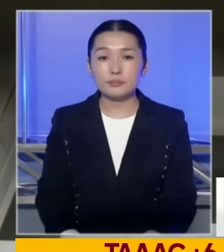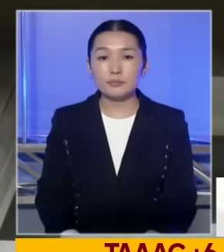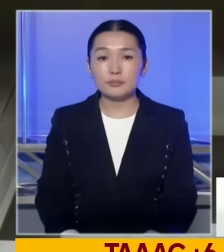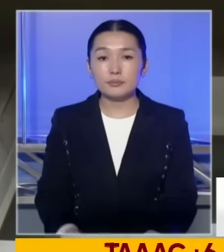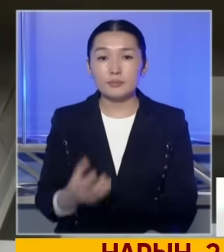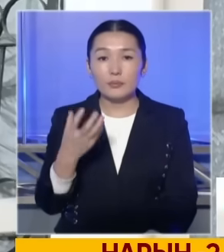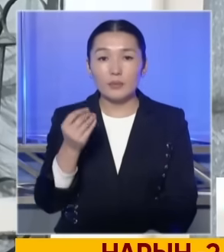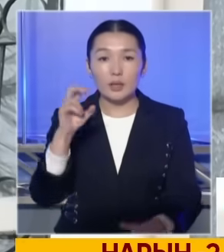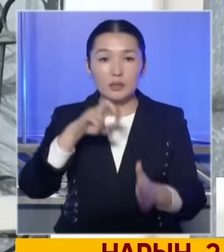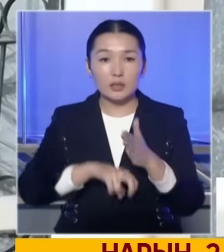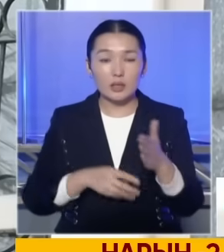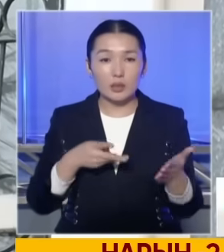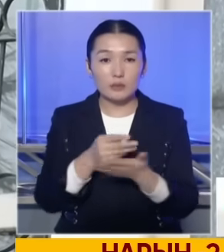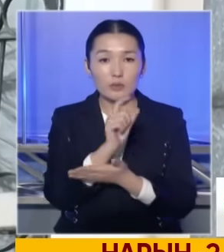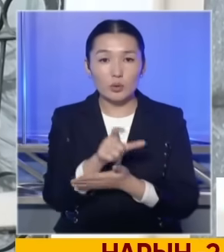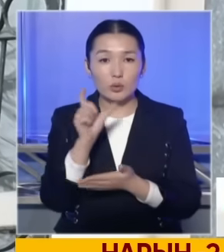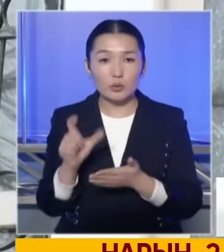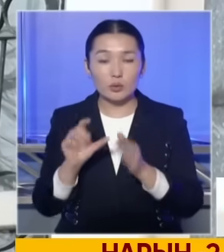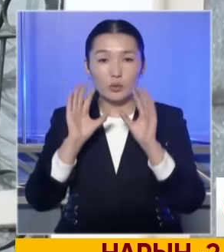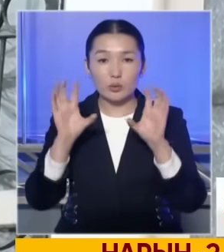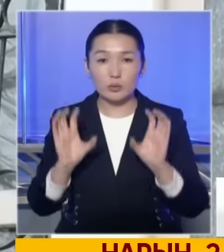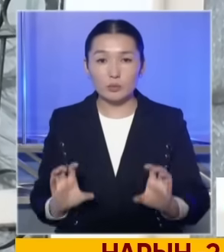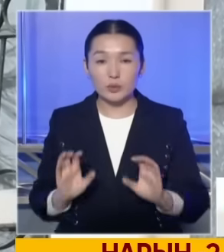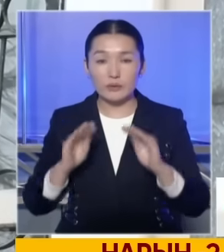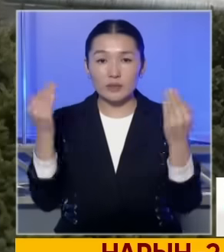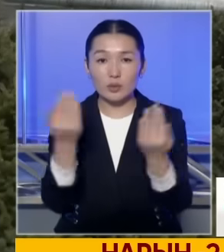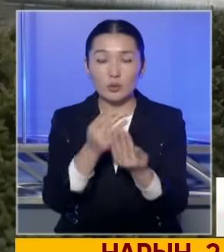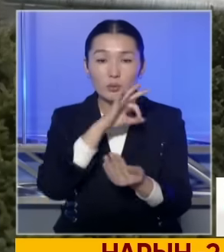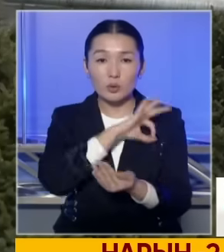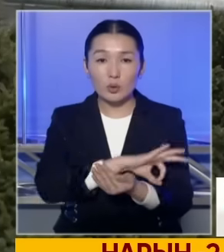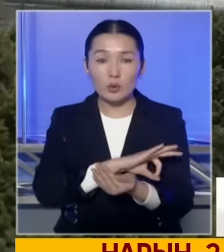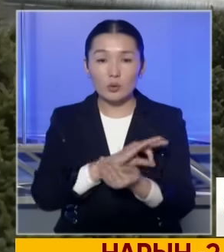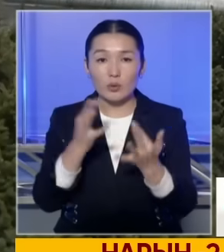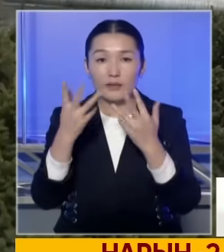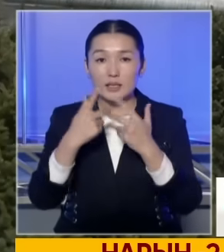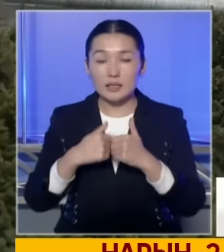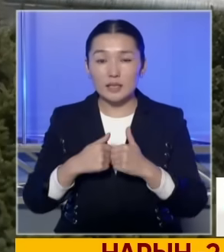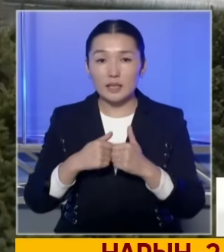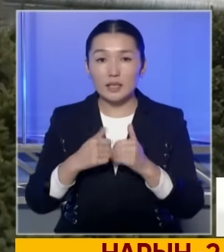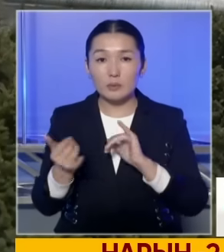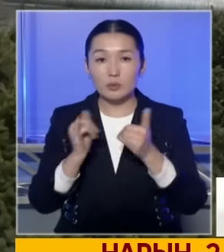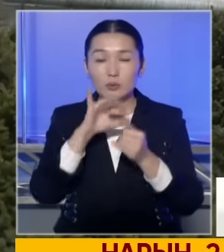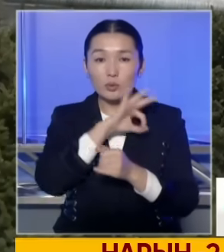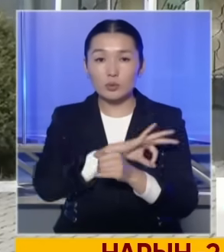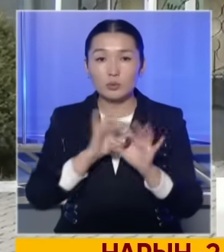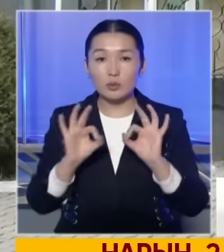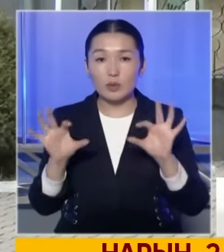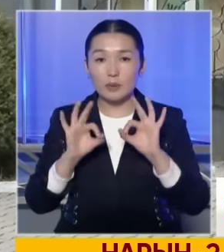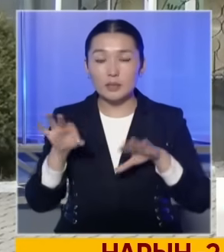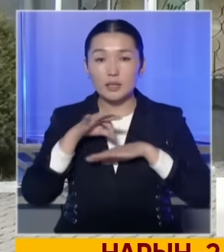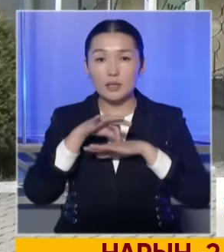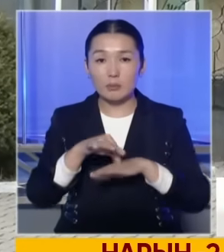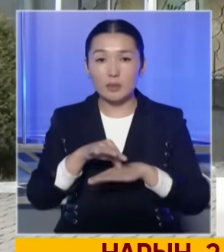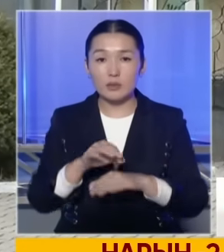Мындан тышкары салык төлөөчүлөрдүн арасында салык мыйзамдарынын ченемдерин колдонуу жана санариптик салык кызматтарын колдонуу боюнча түшүндүрүү иштерин жүргүзүү